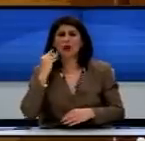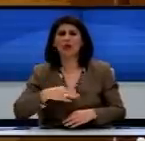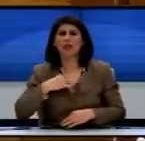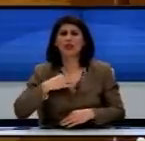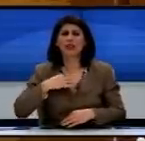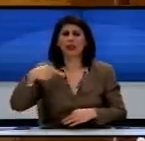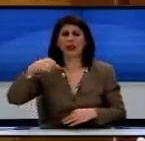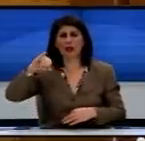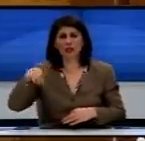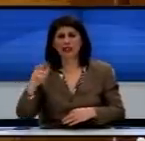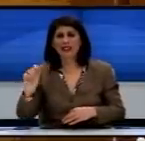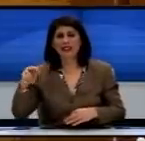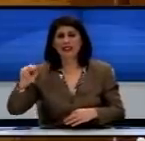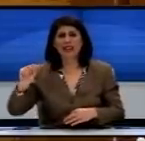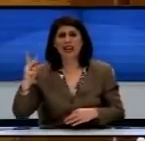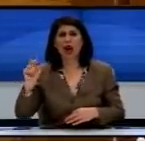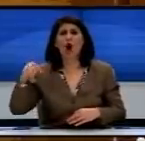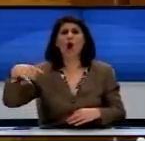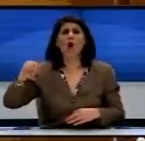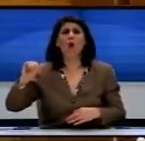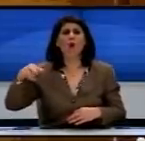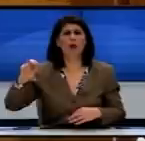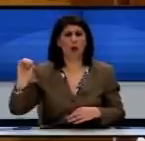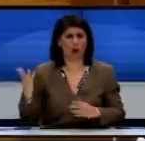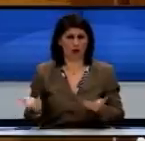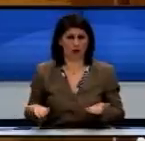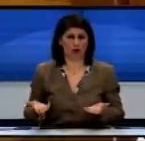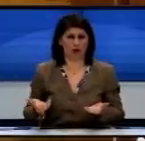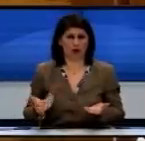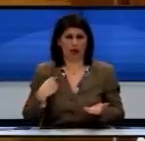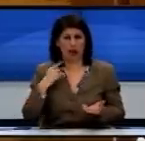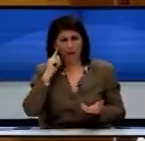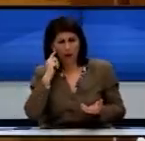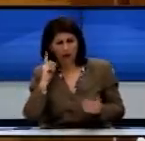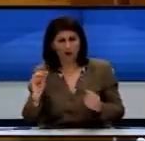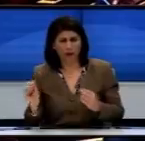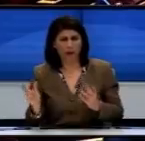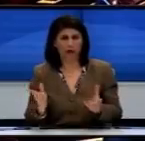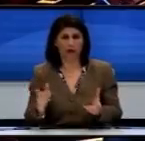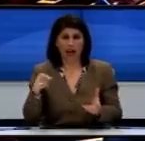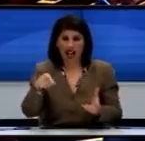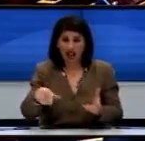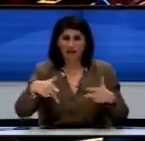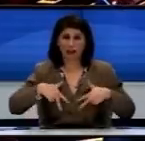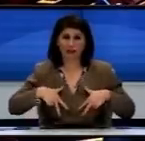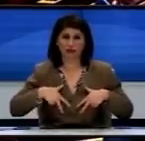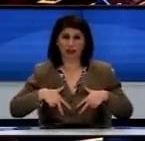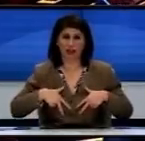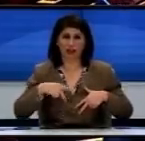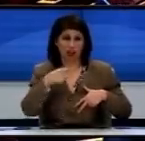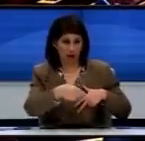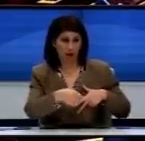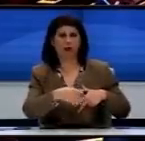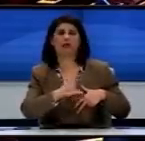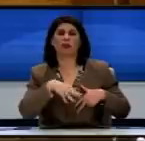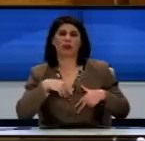προάλλες. Αν έχετε να πείτε κάτι συγκεκριμένο, να ανεβείτε στο βήμα αυτό και να τα πείτε. Αλλά υπονοούμενα τέτοια, αυτή η κυβέρνηση από εσάς δεν τα